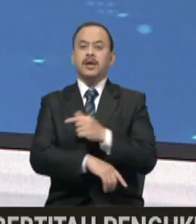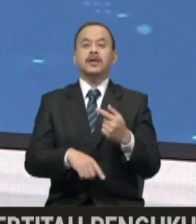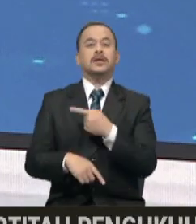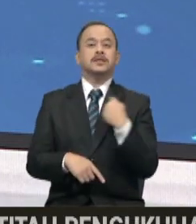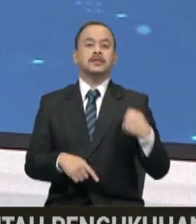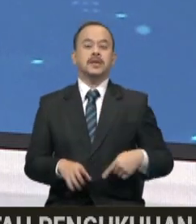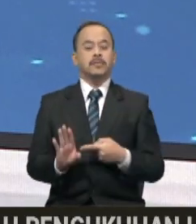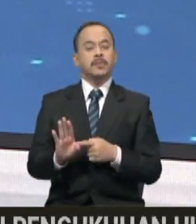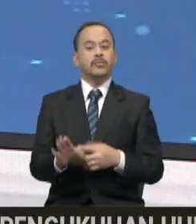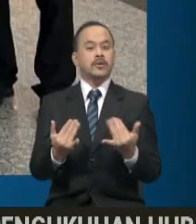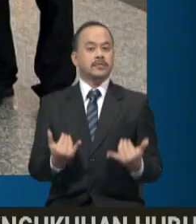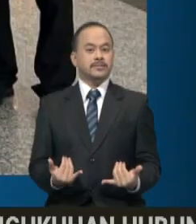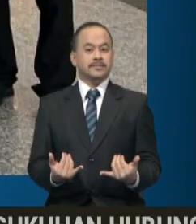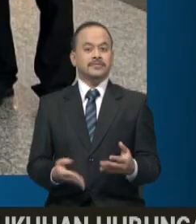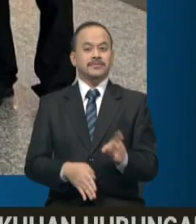hari ini.